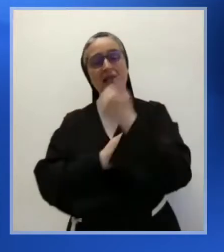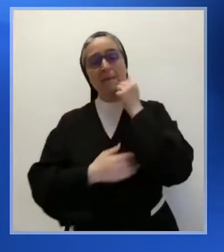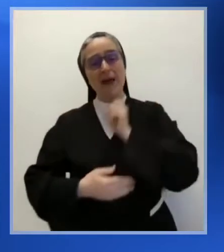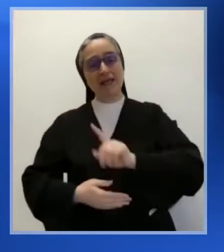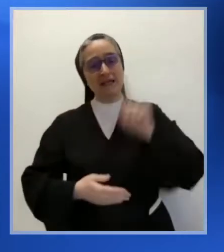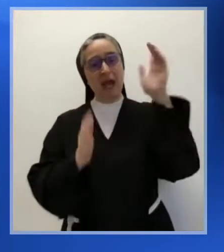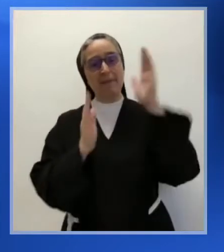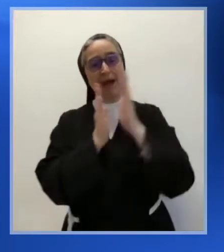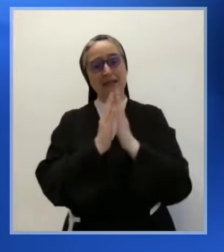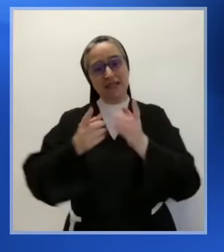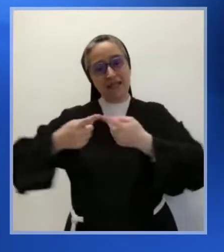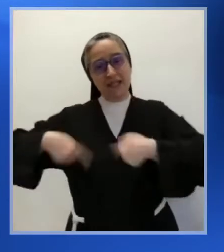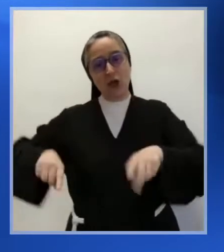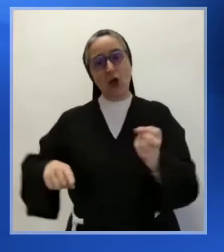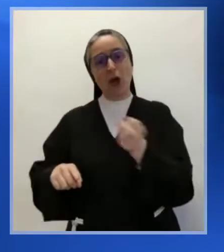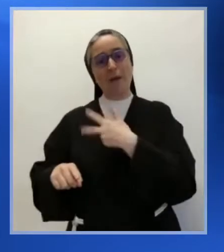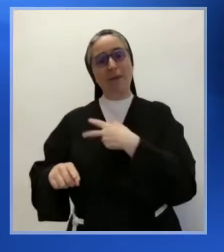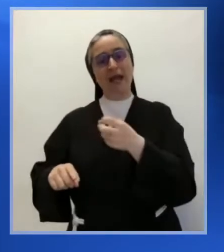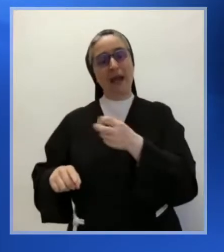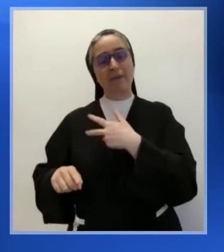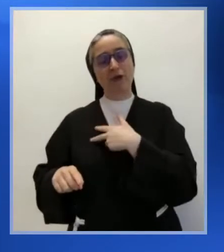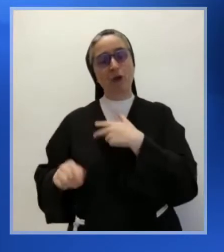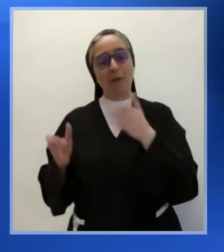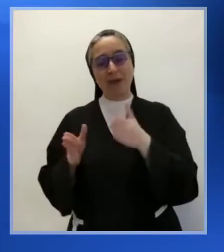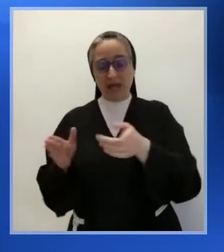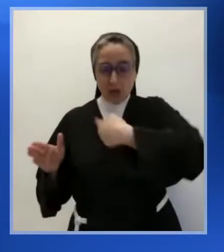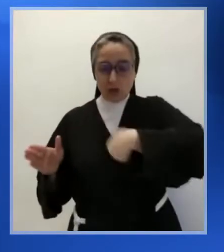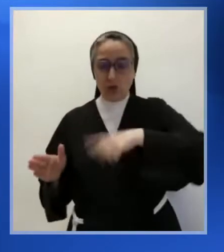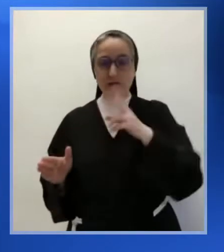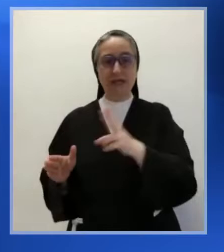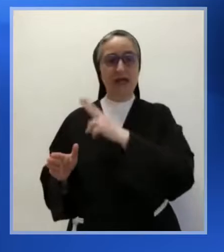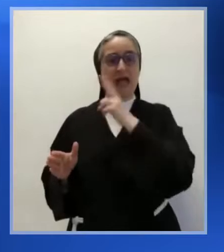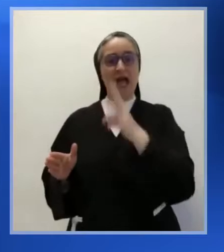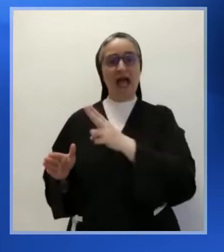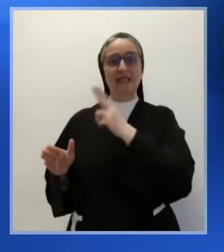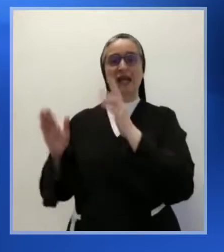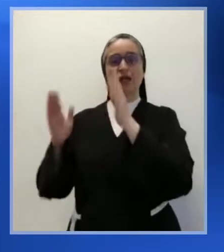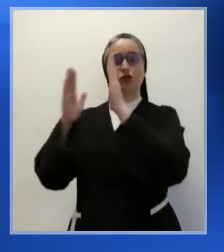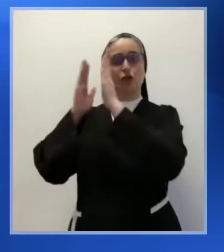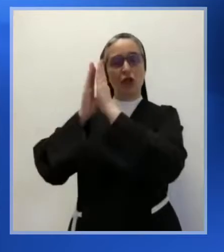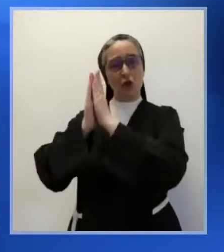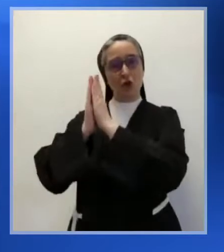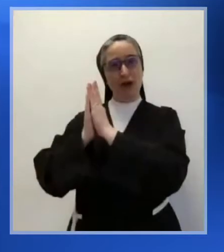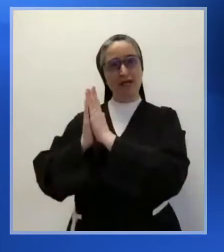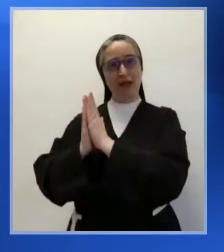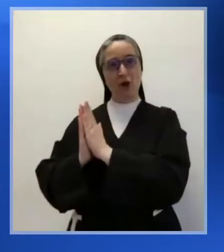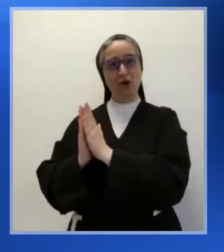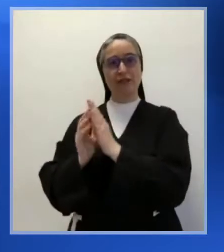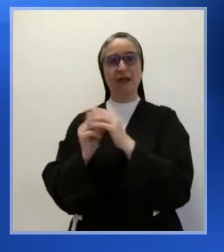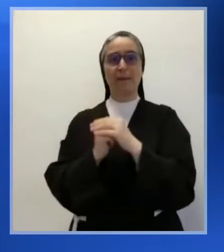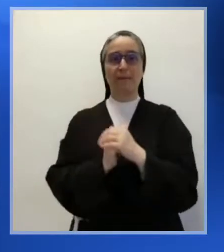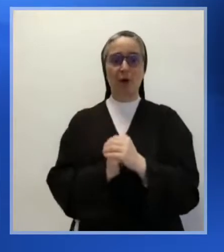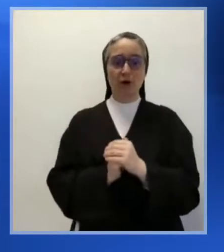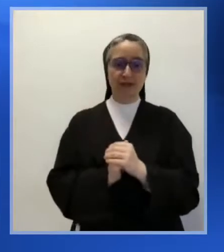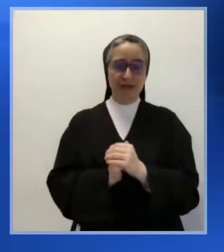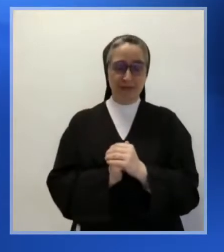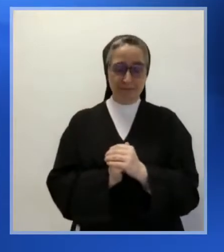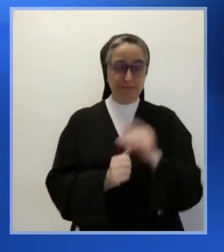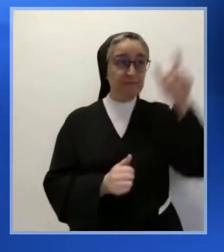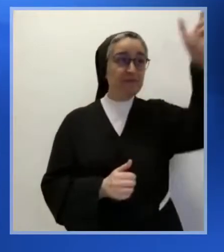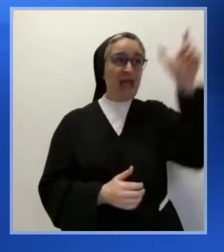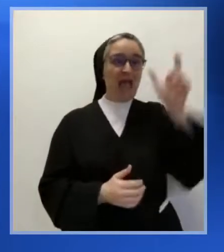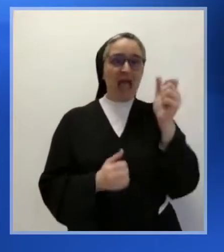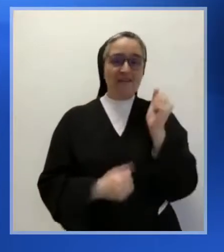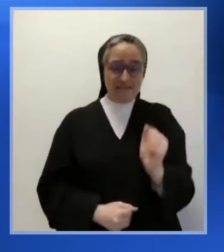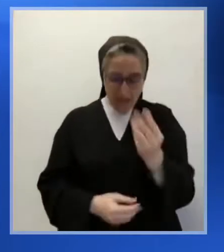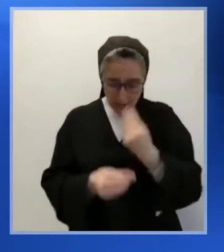Santa Maria, Mater Dei, ora pro nobis peccatoribus, nunc et in hora mortis nostre. Amen. Et